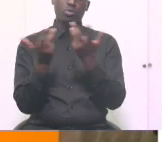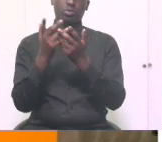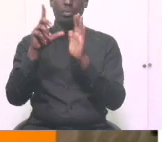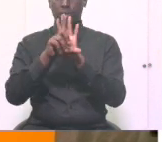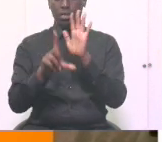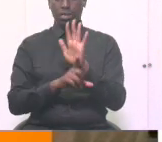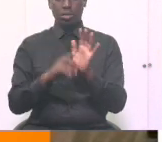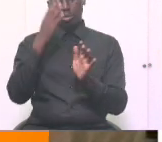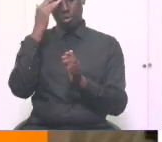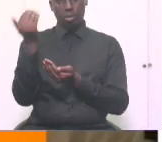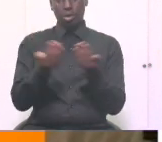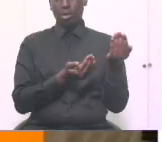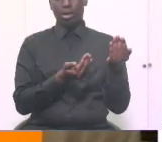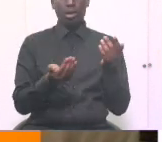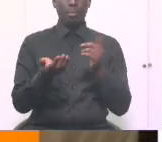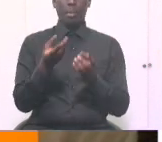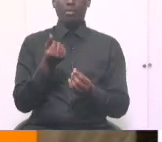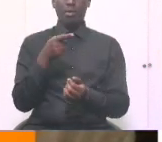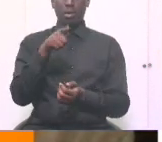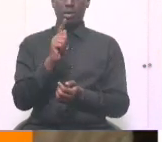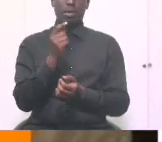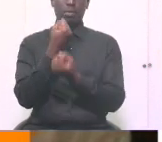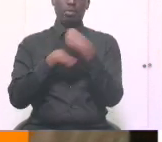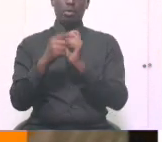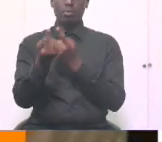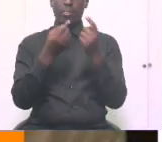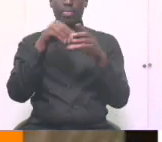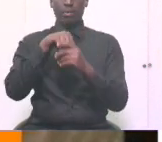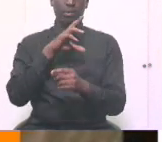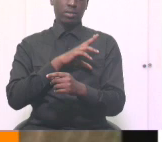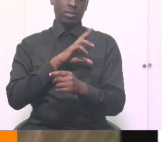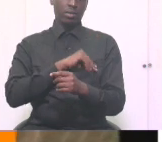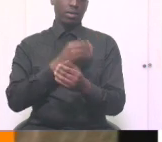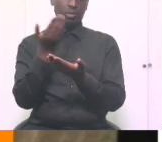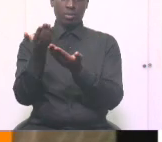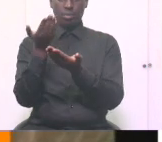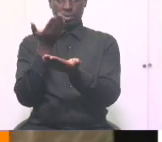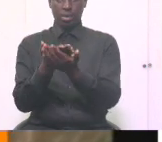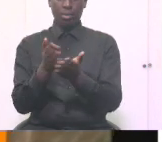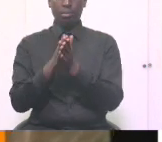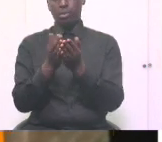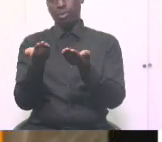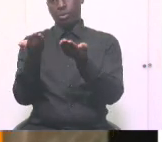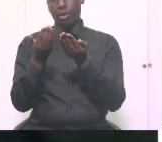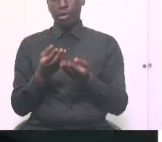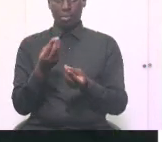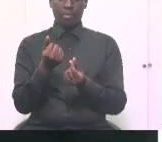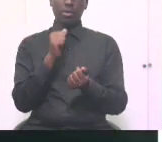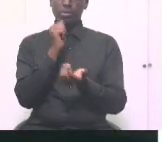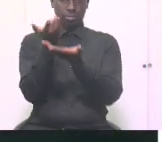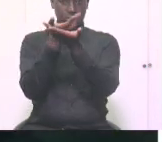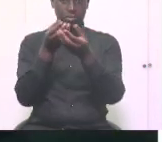amategeko no kuba yarakiriye indonke kuba hari ibikorwa bimwe bigize icyaha cyo kwaka no kwakira indonke bitasuzumwe no kuba